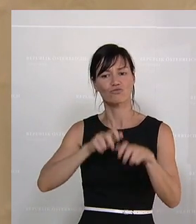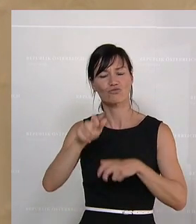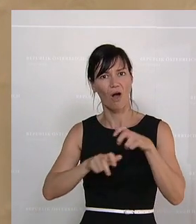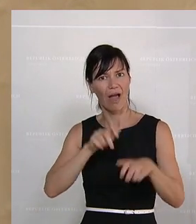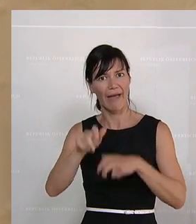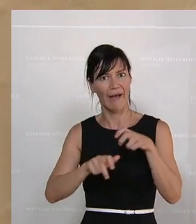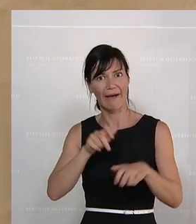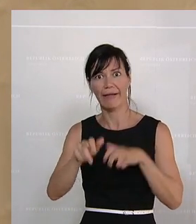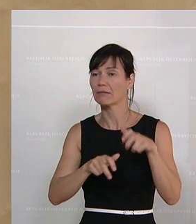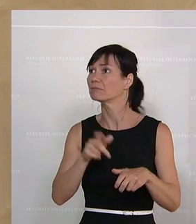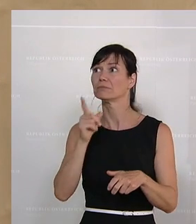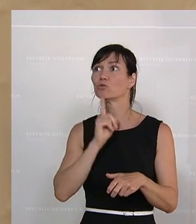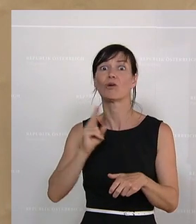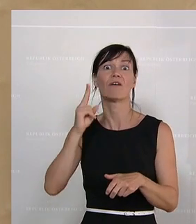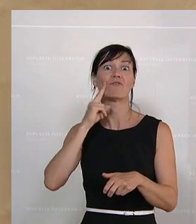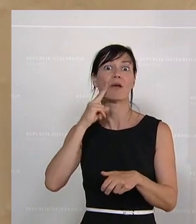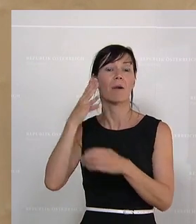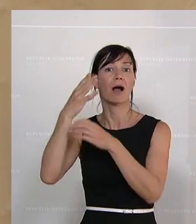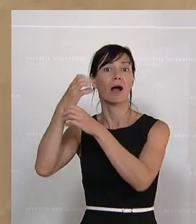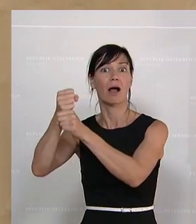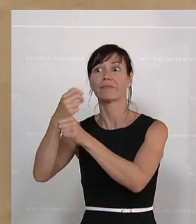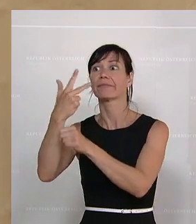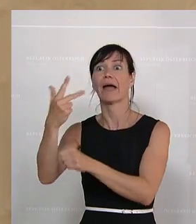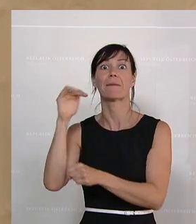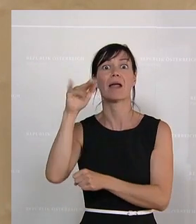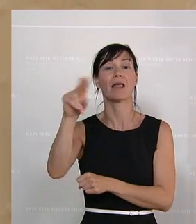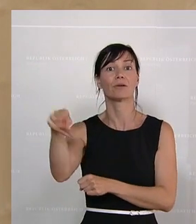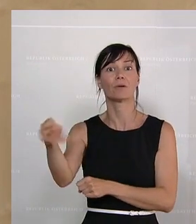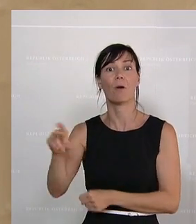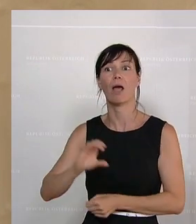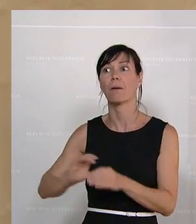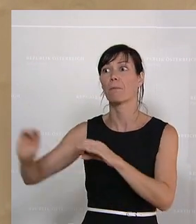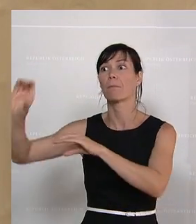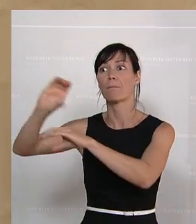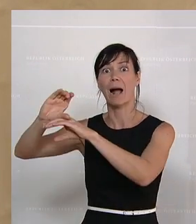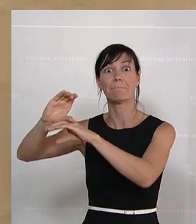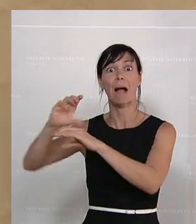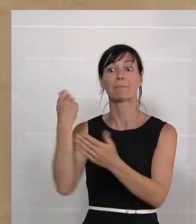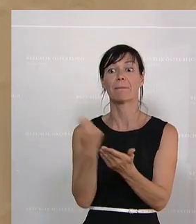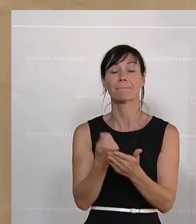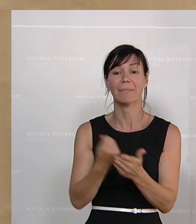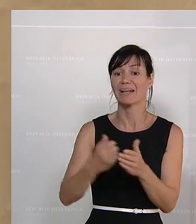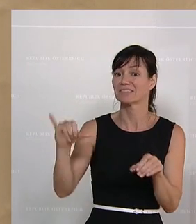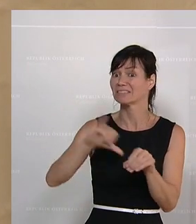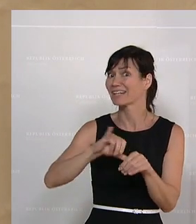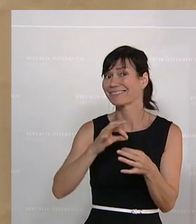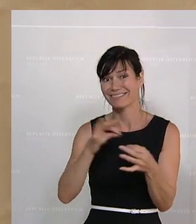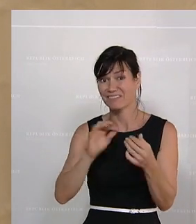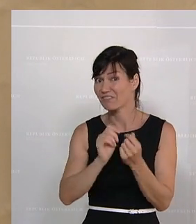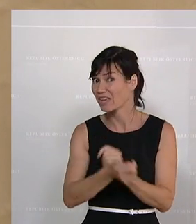mineralölkonzernen 3 milliarden hinterhergeworfen hat ohne dass sich irgendetwas an den preisen an der tankstelle geändert hat zweitens